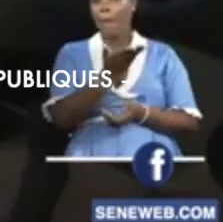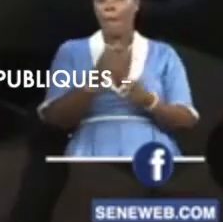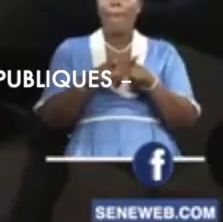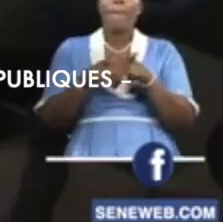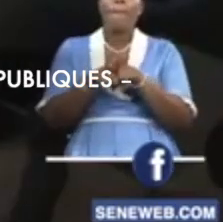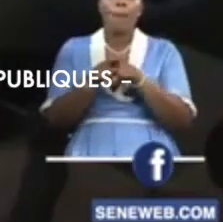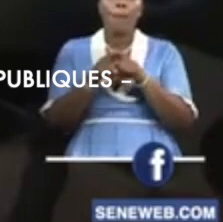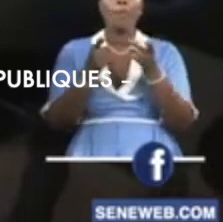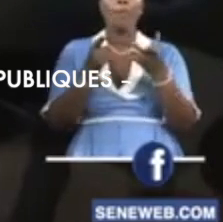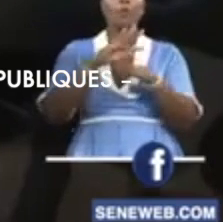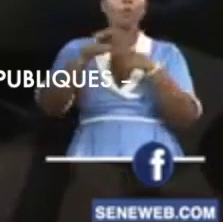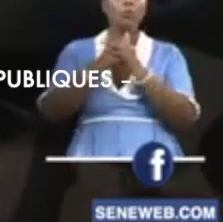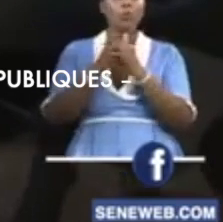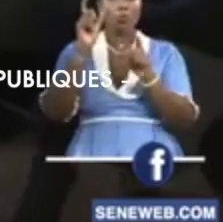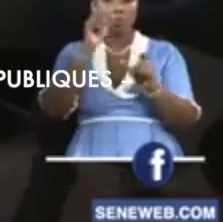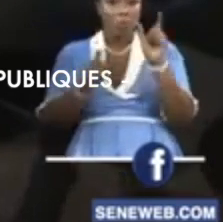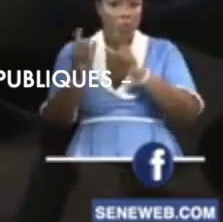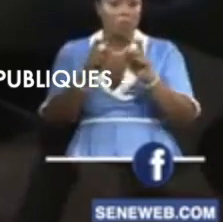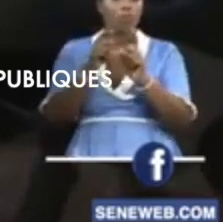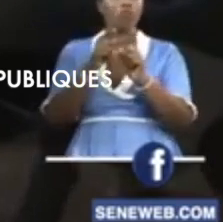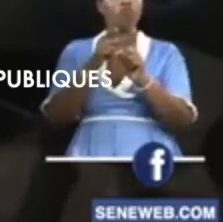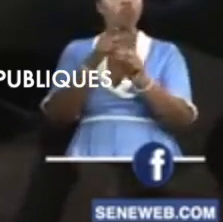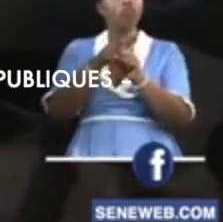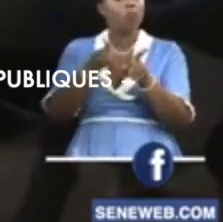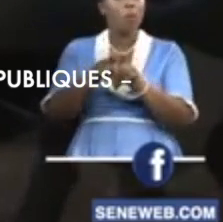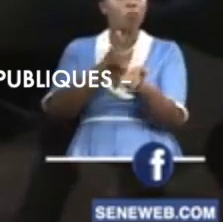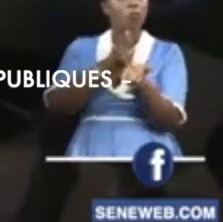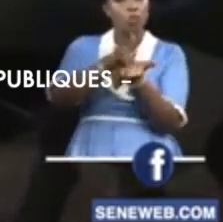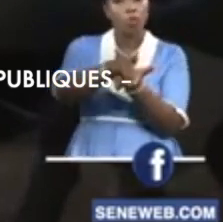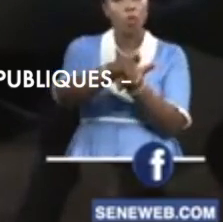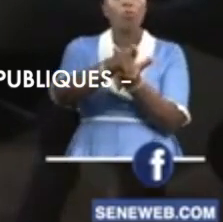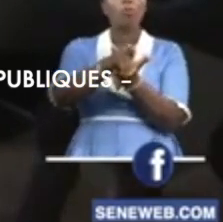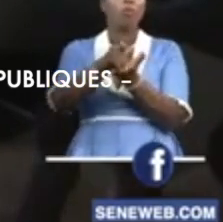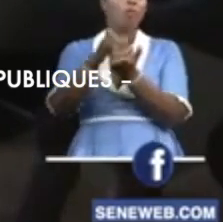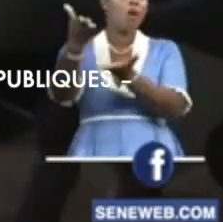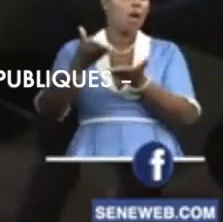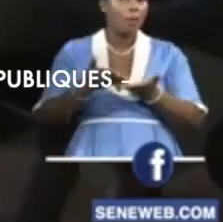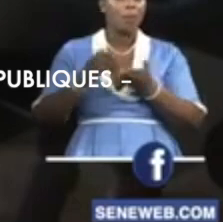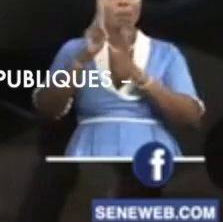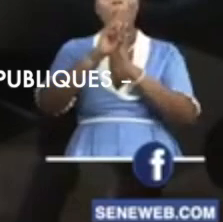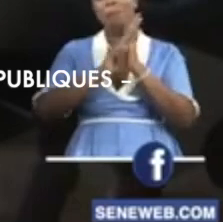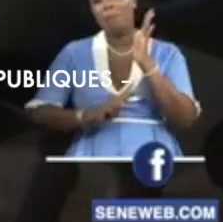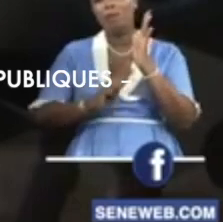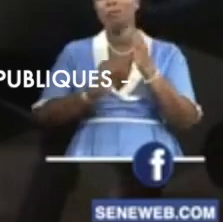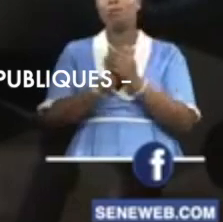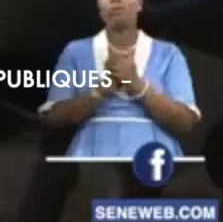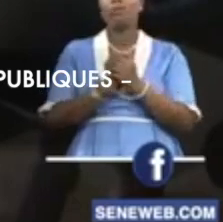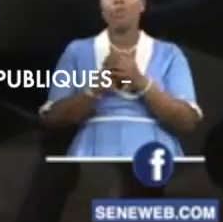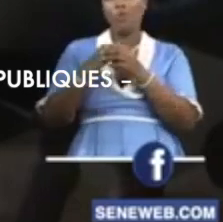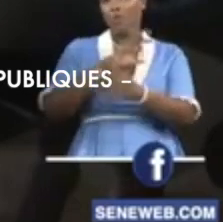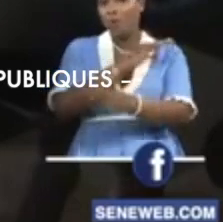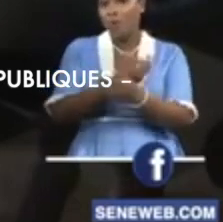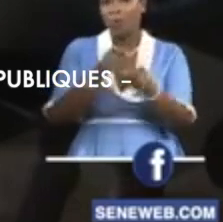bokulé ci askan wi manam djub djubal ak djubanté lolou moy indi jamm ak dal ci ñu indi la ñuy gëna doole le kalon gi